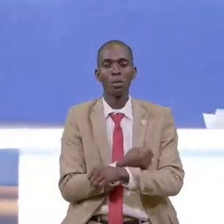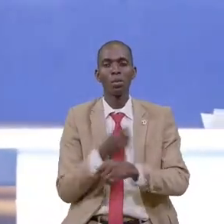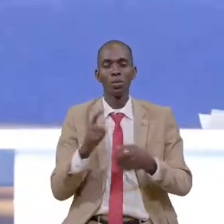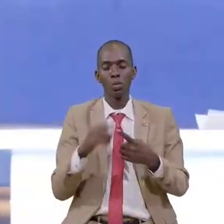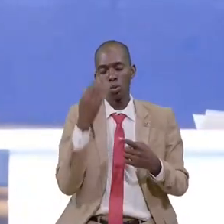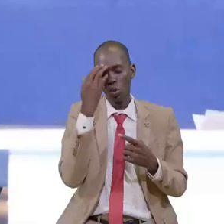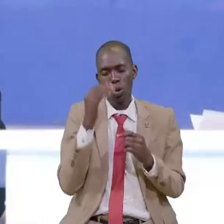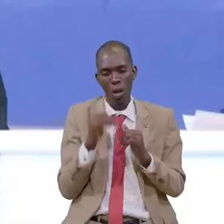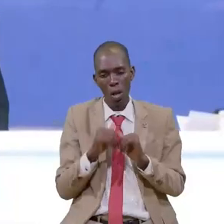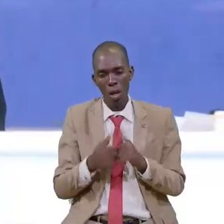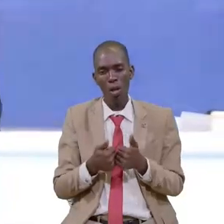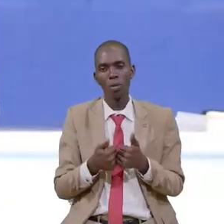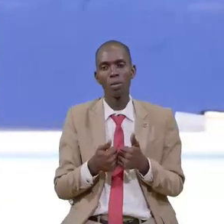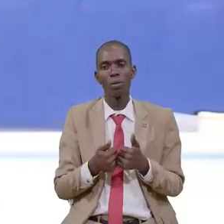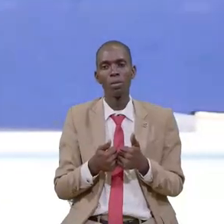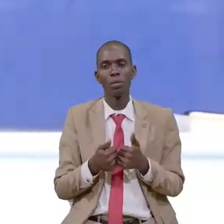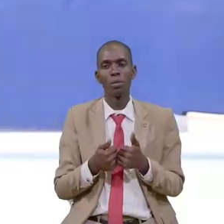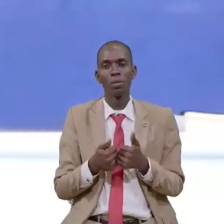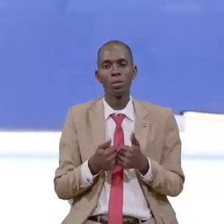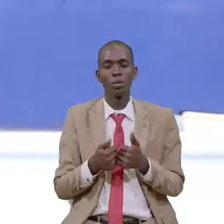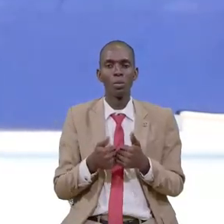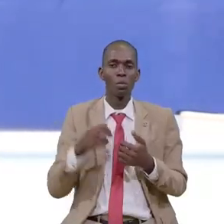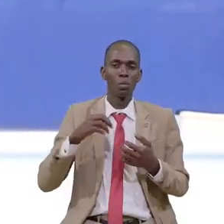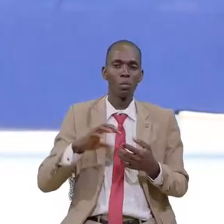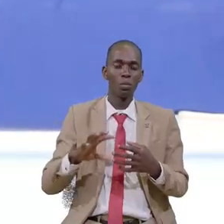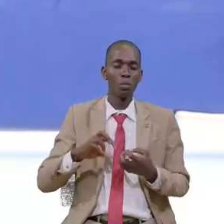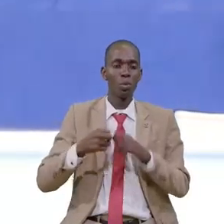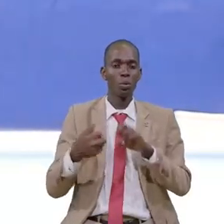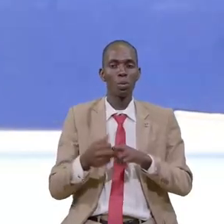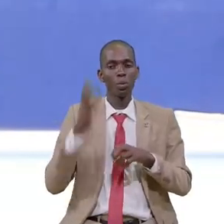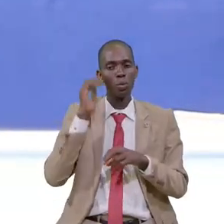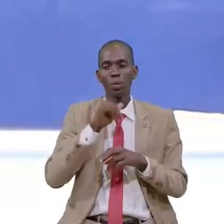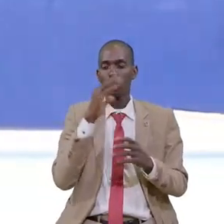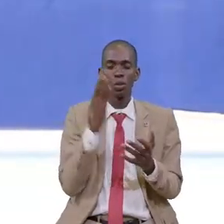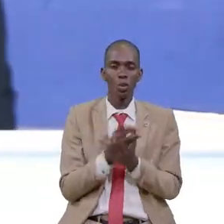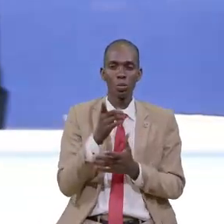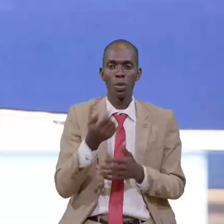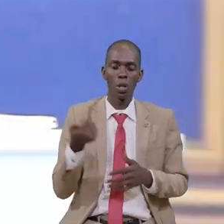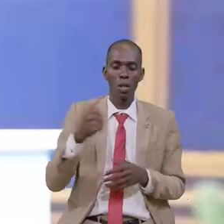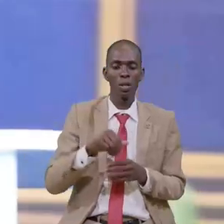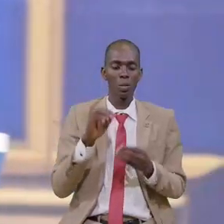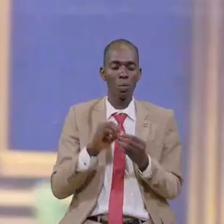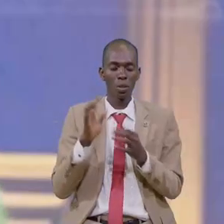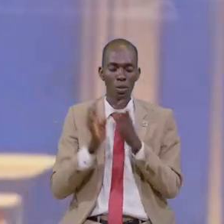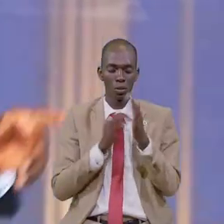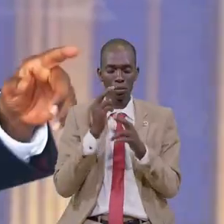la puissance et la force. Les montagnes ne vont pas vous arrêter.